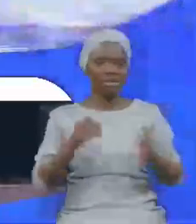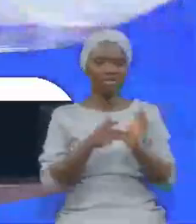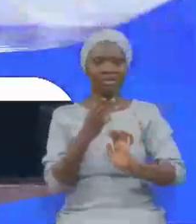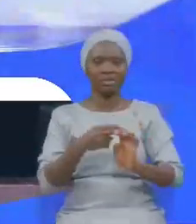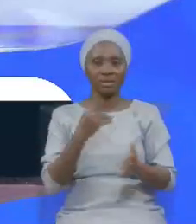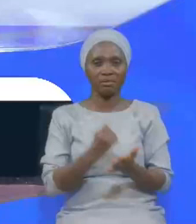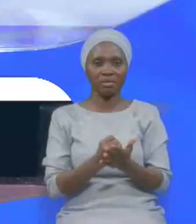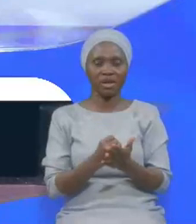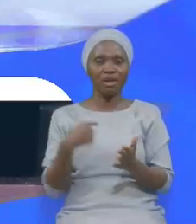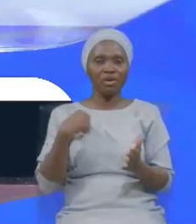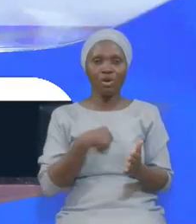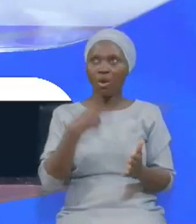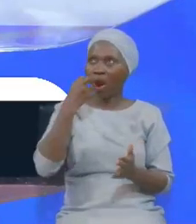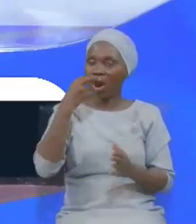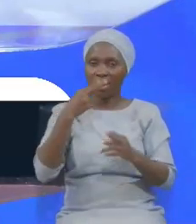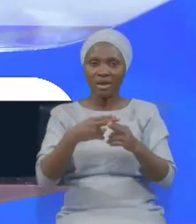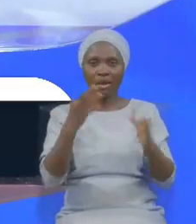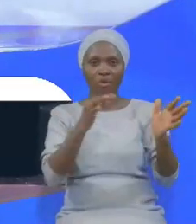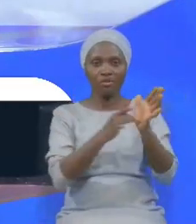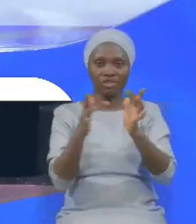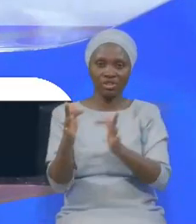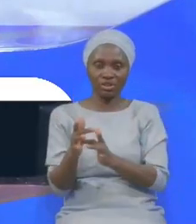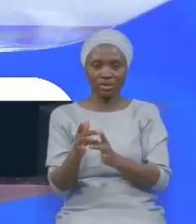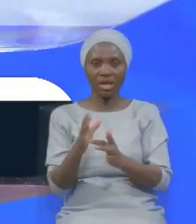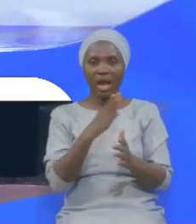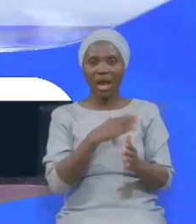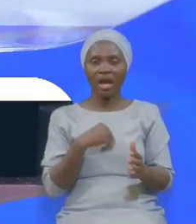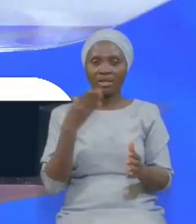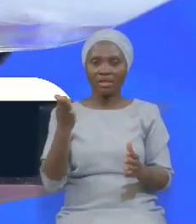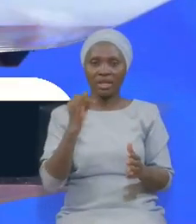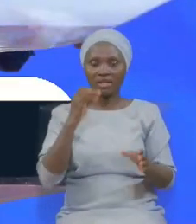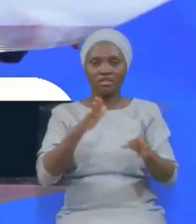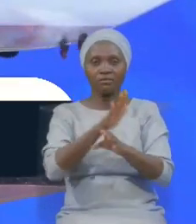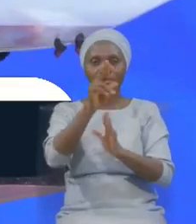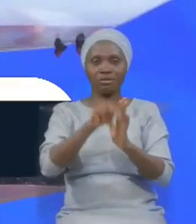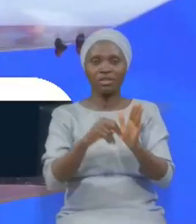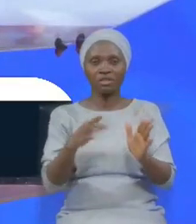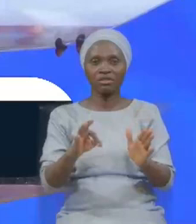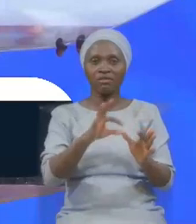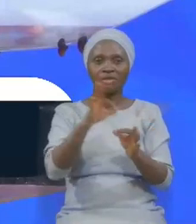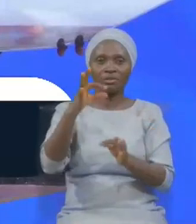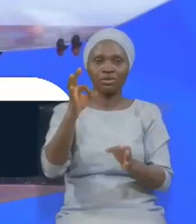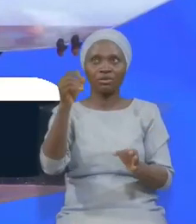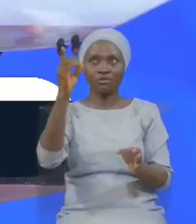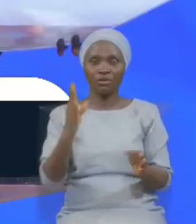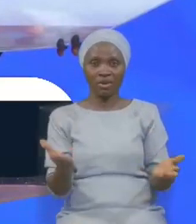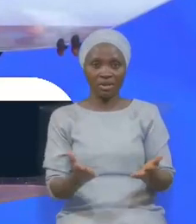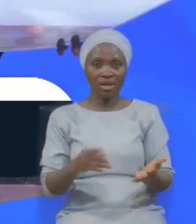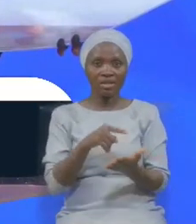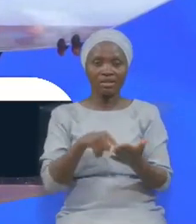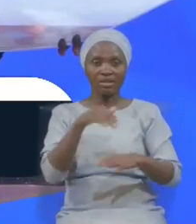nom de Jésus. Nous parlons contre la montagne avec la plénitude de l'Esprit de Dieu ici ce soir. Il y a la